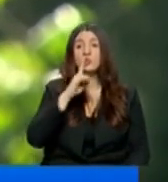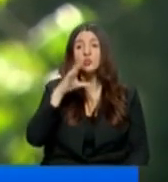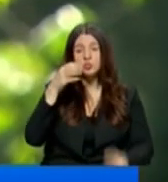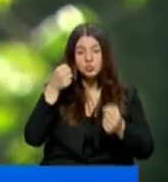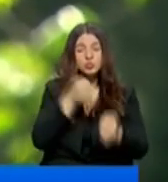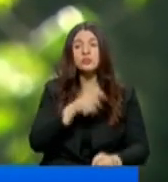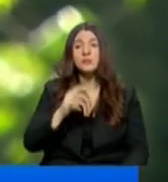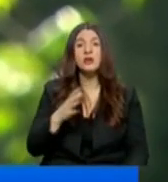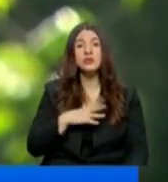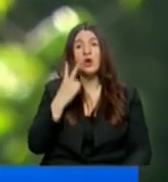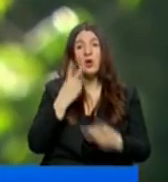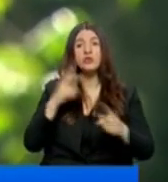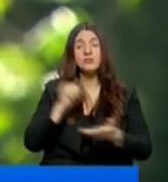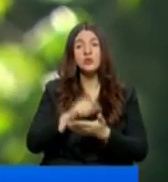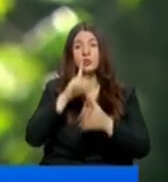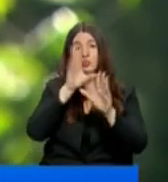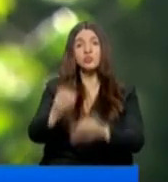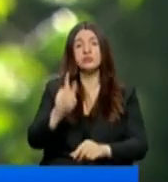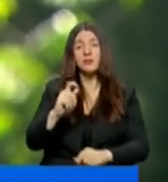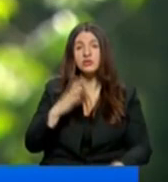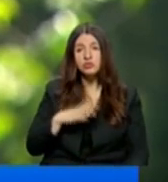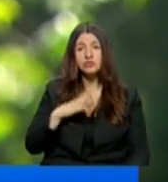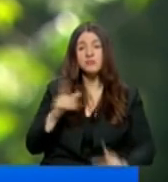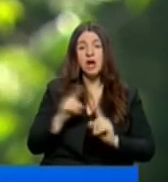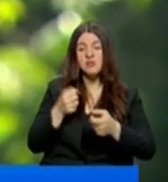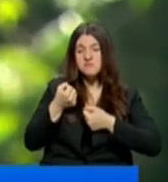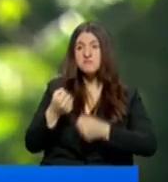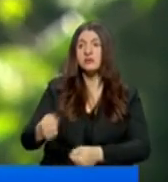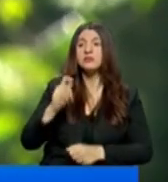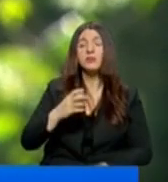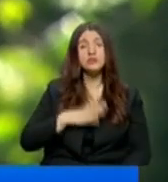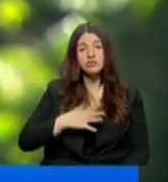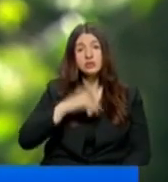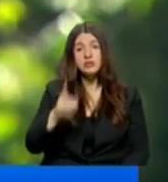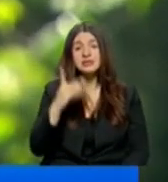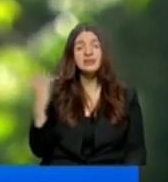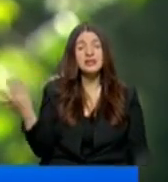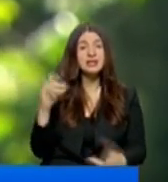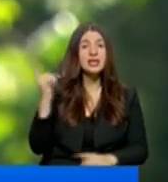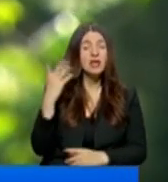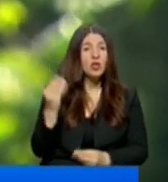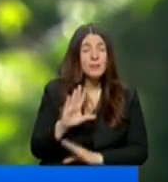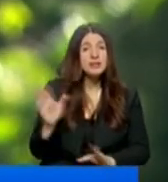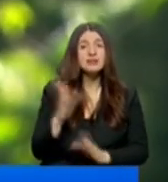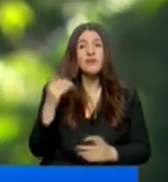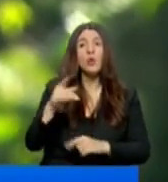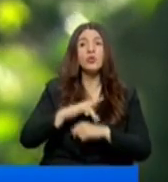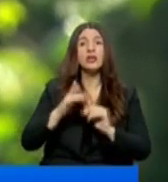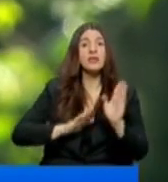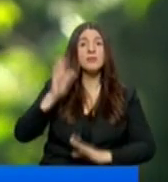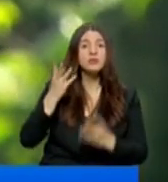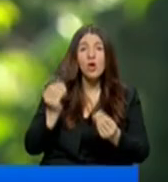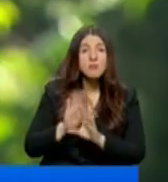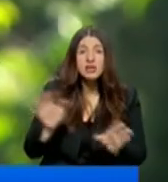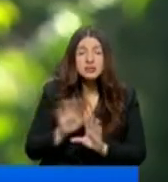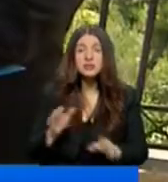susturmak istiyorsan, özgür medyayı susturmak istiyorsan, yargıyı baskı altına almak istiyorsan sen zaten iktidar olamazsın ve o ülkede demokrasi